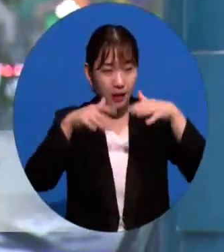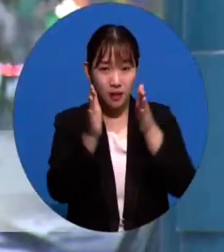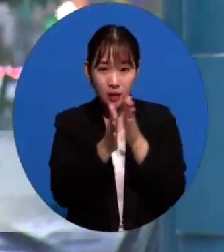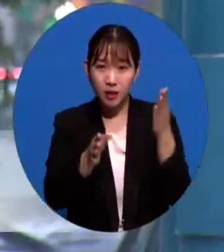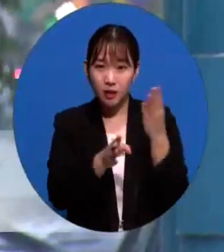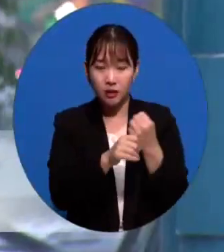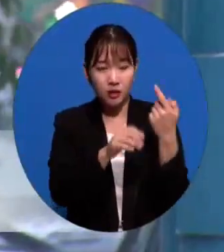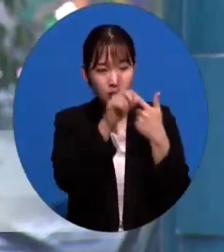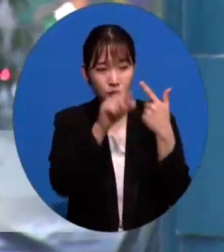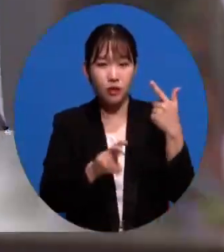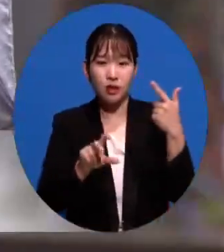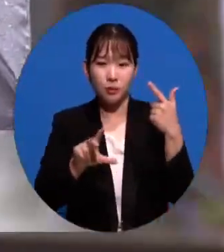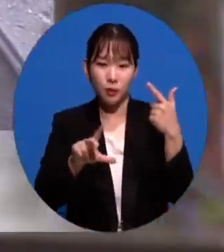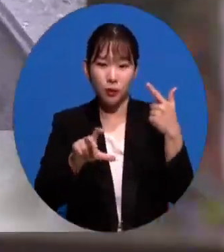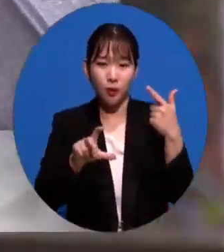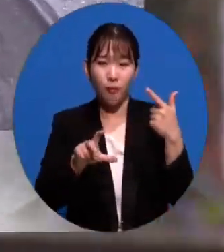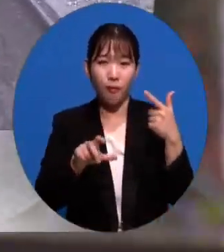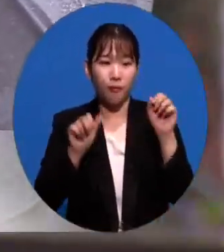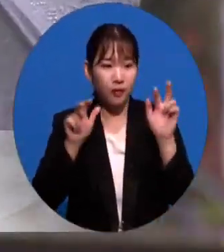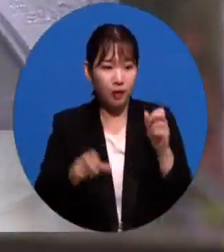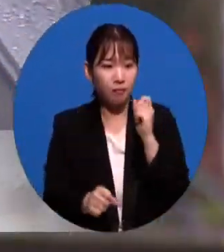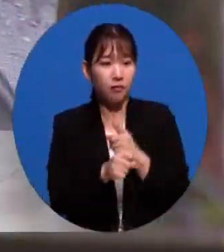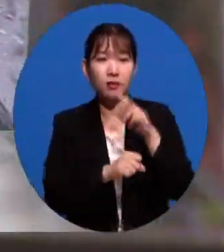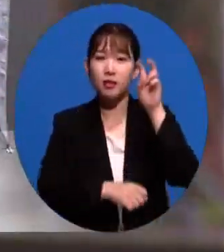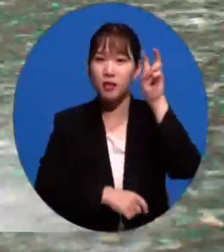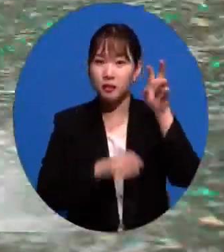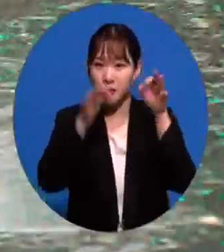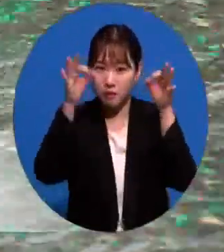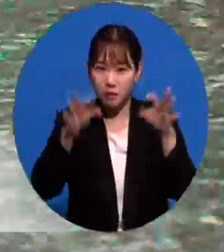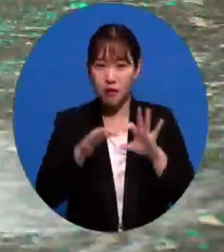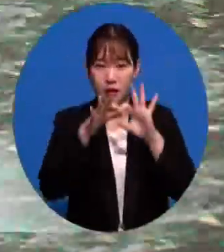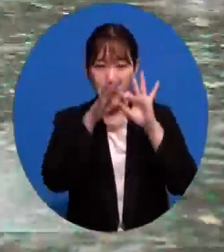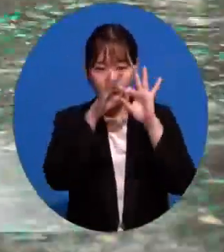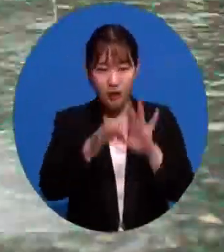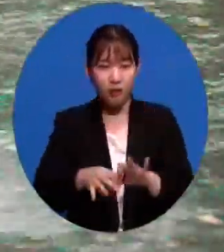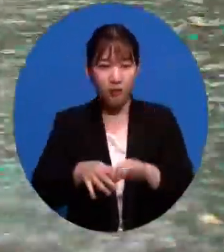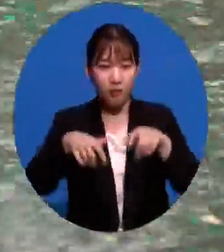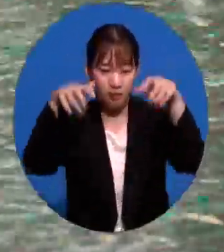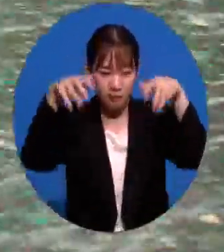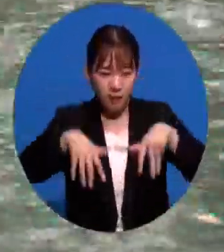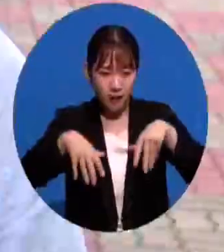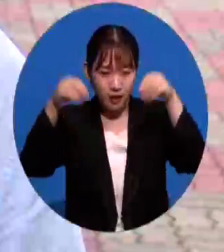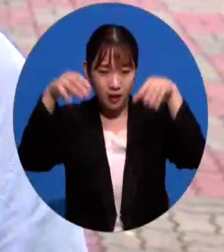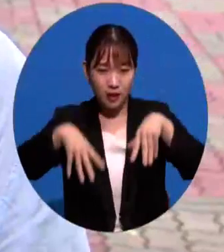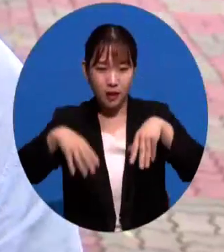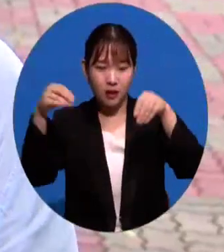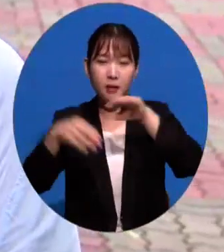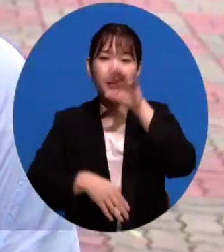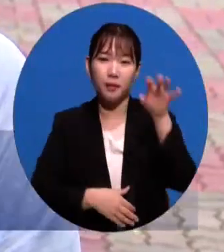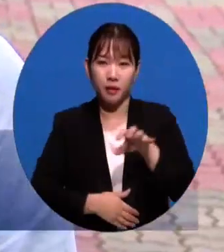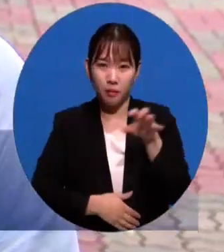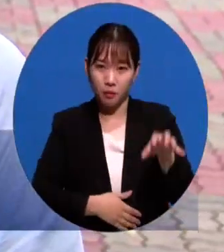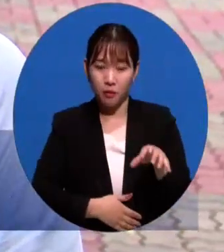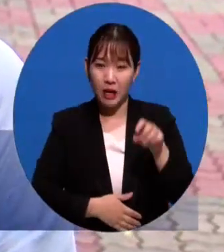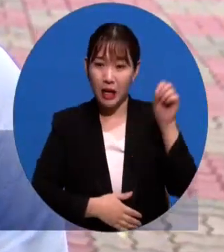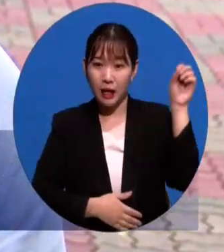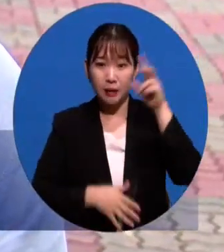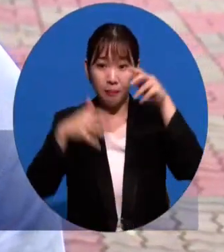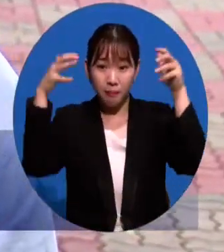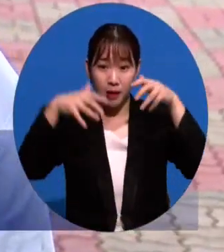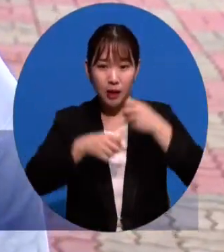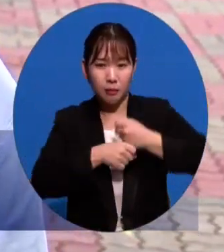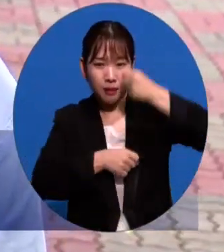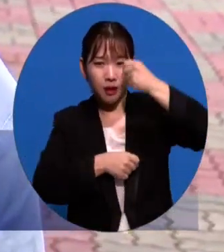시작된 것은 지난달 25일. 벌써 20일째 내렸다 그쳤다를 반복하고 있습니다. 비가 갑자기 왔을 때 우산을